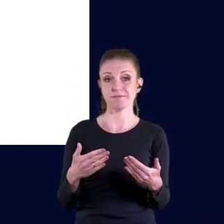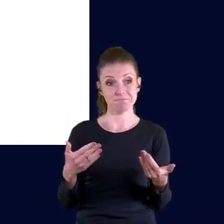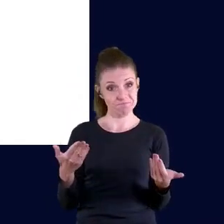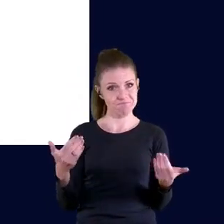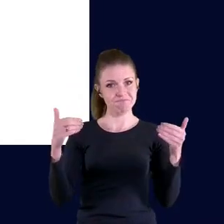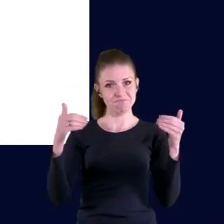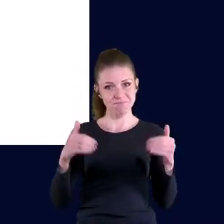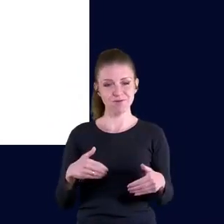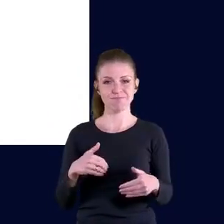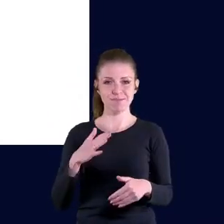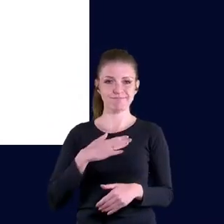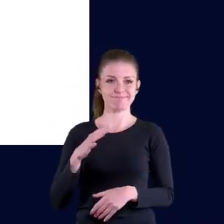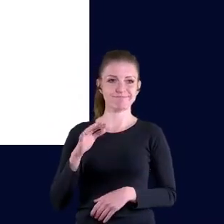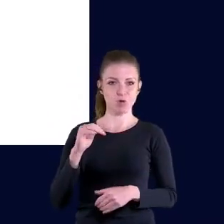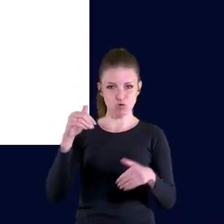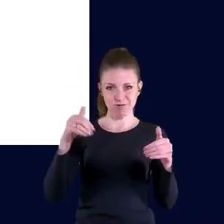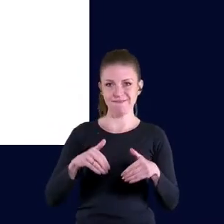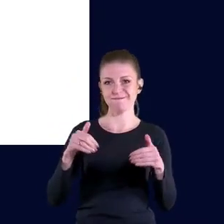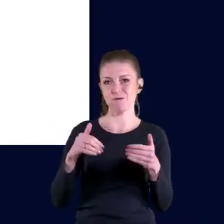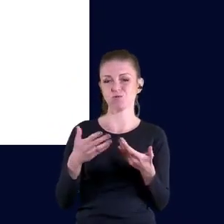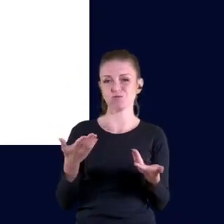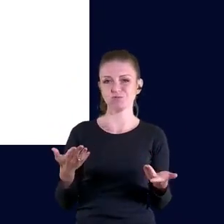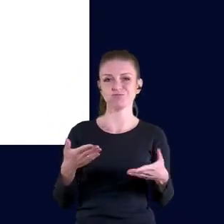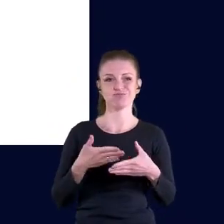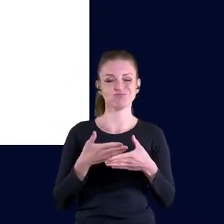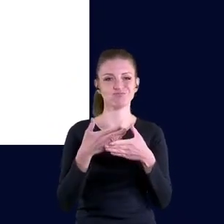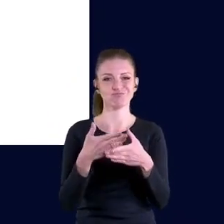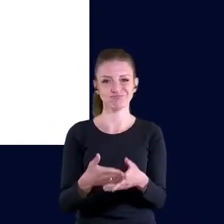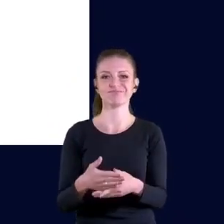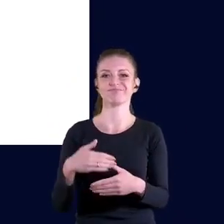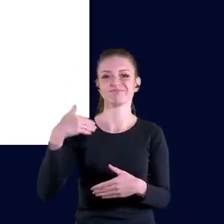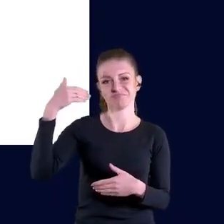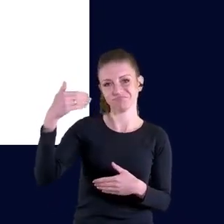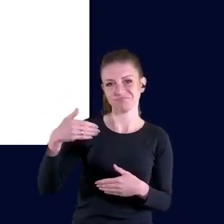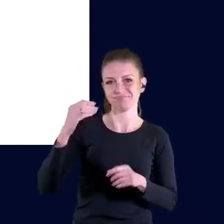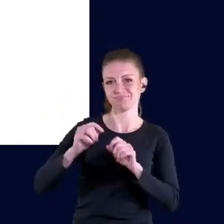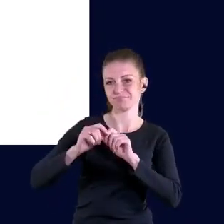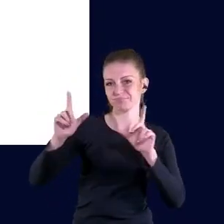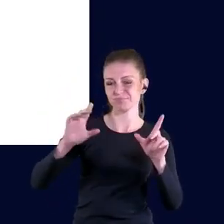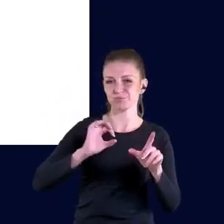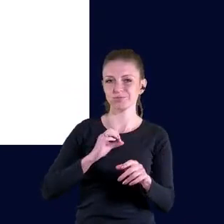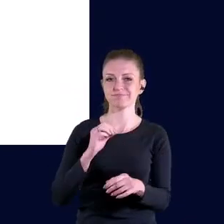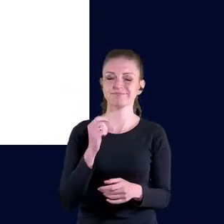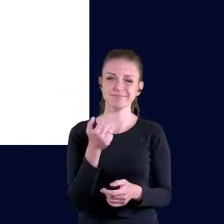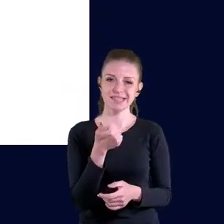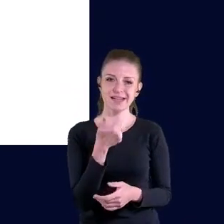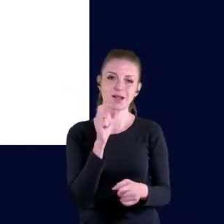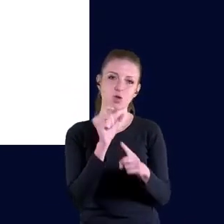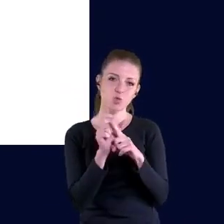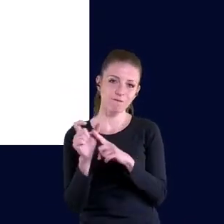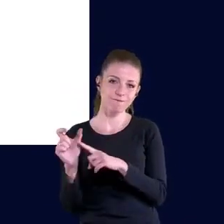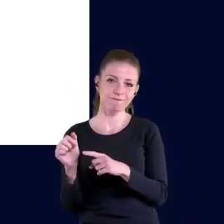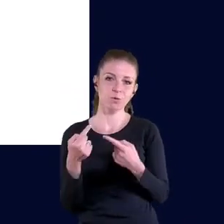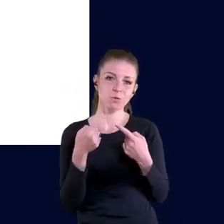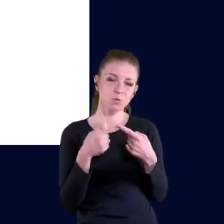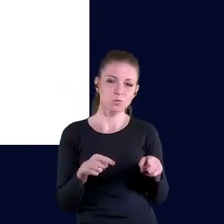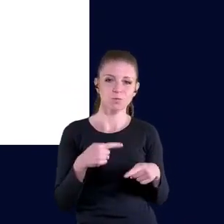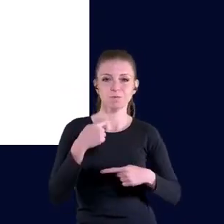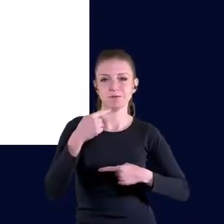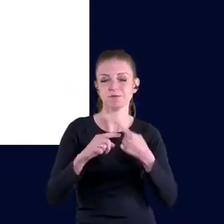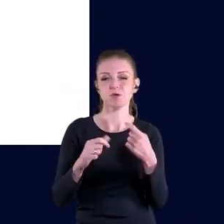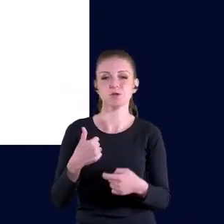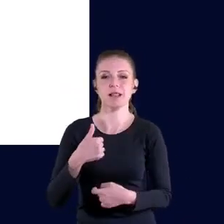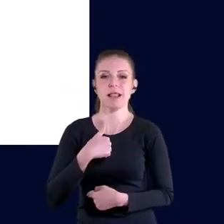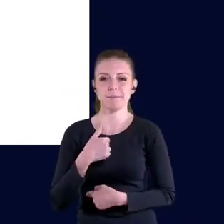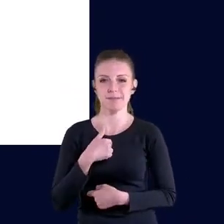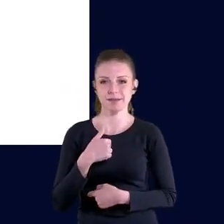jaką otrzymałam w postaci możliwości zaprezentowania tych kilku słów na temat tego co mnie